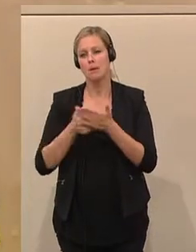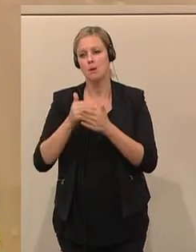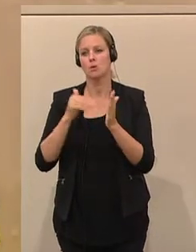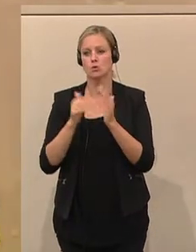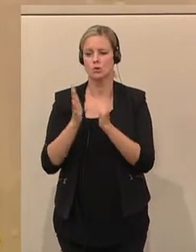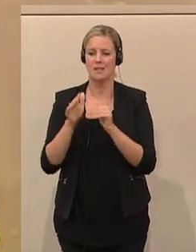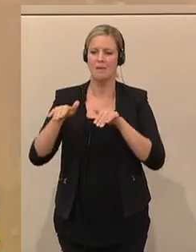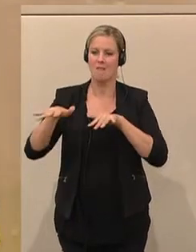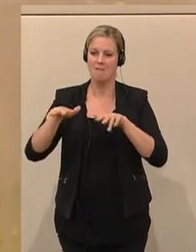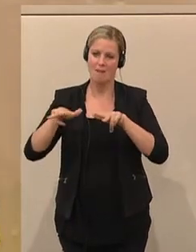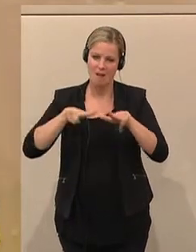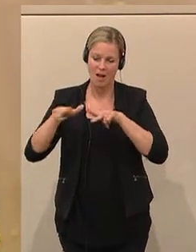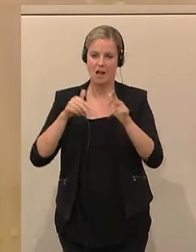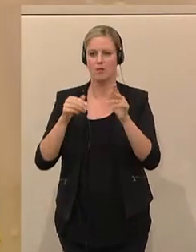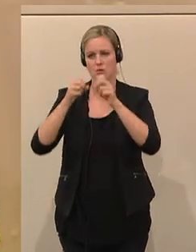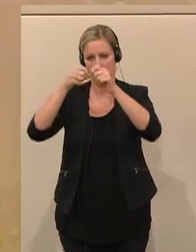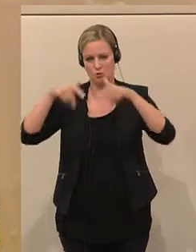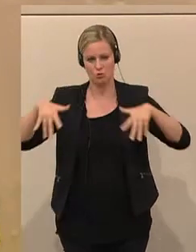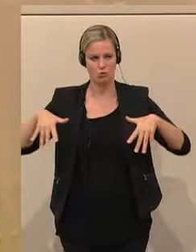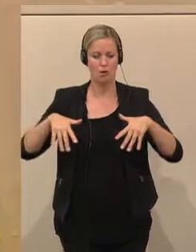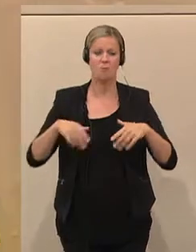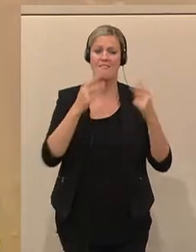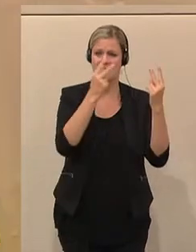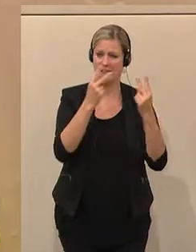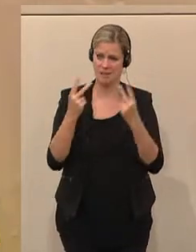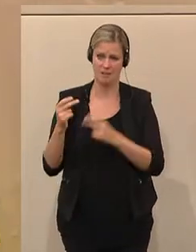Bildungssystems. Alles wichtige Punkte, keine Frage.